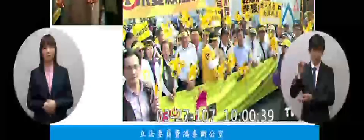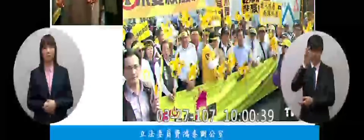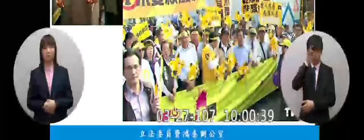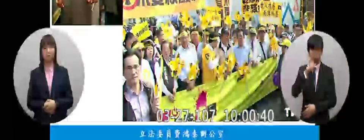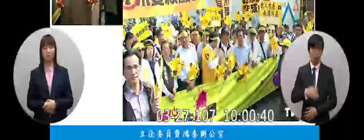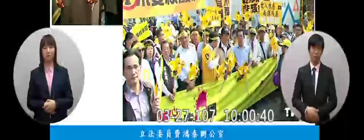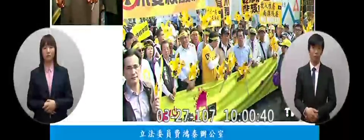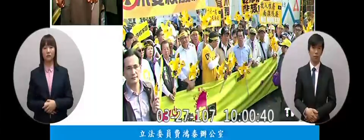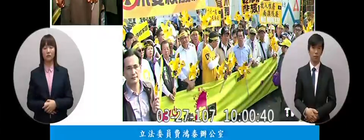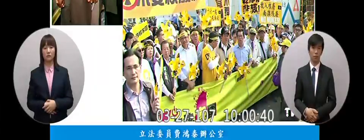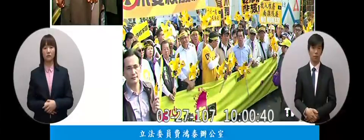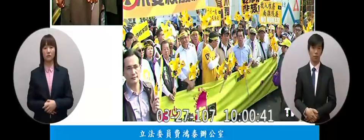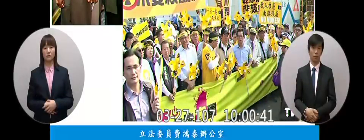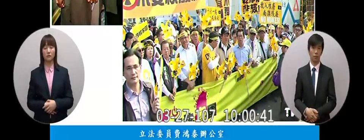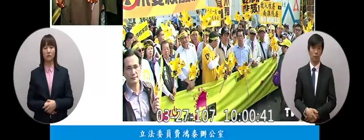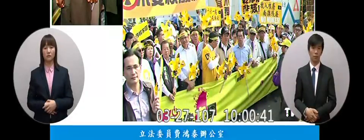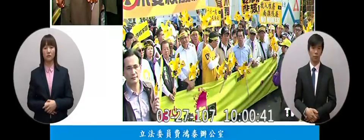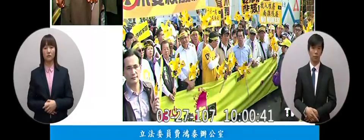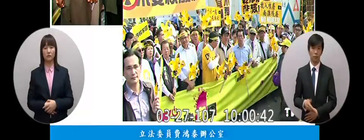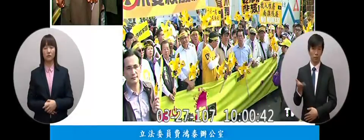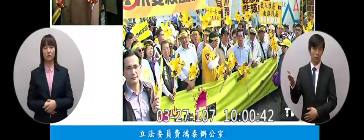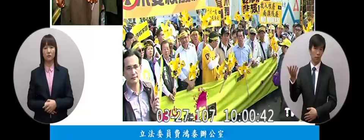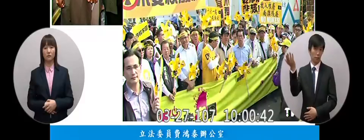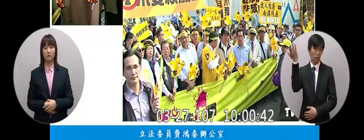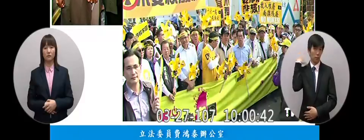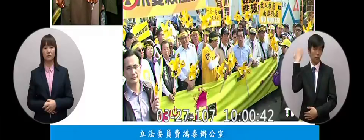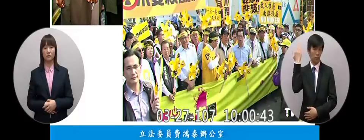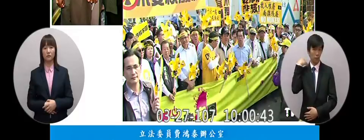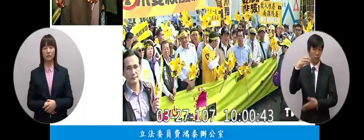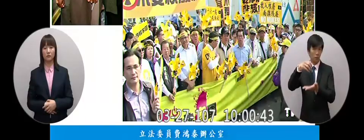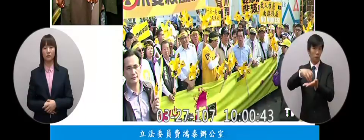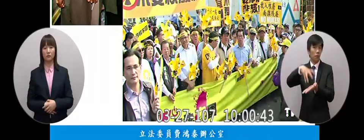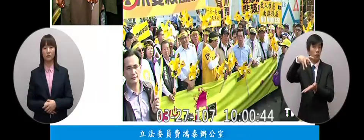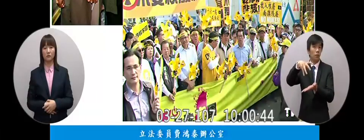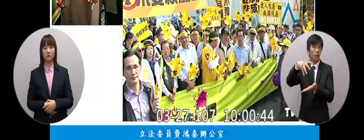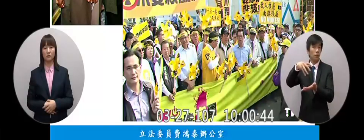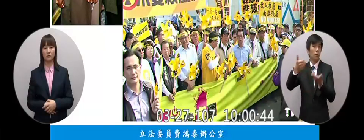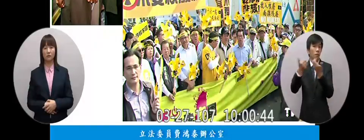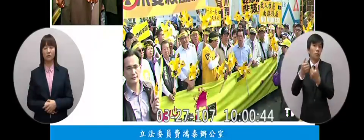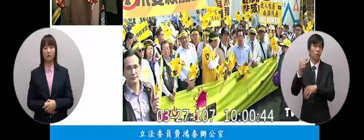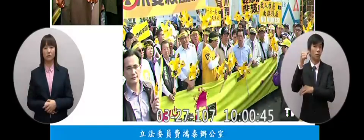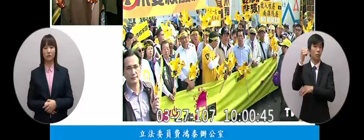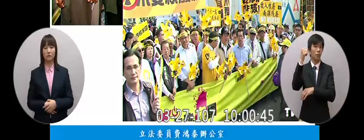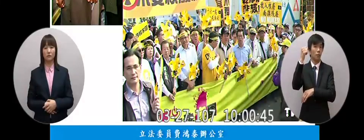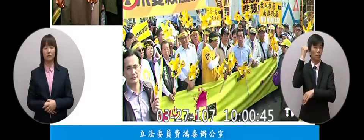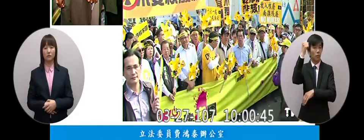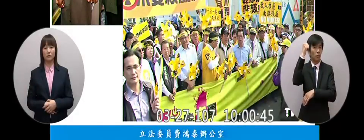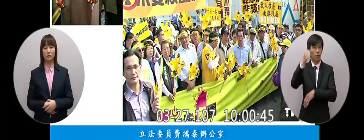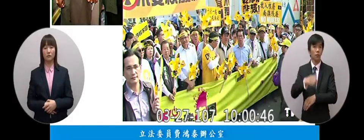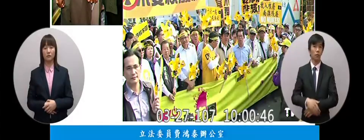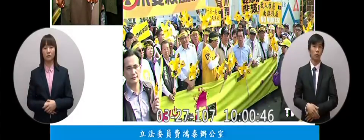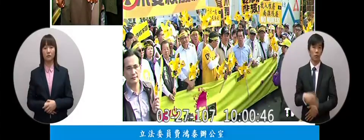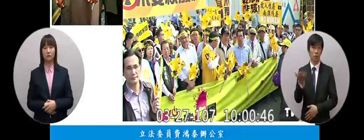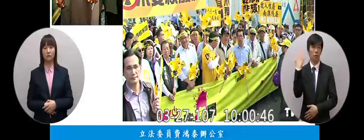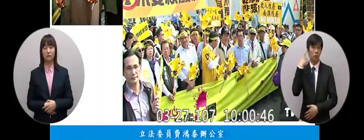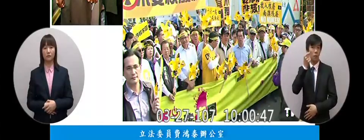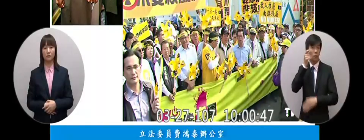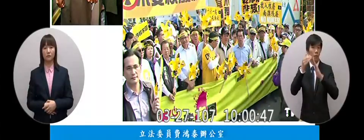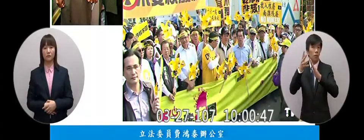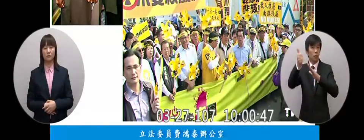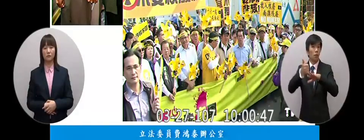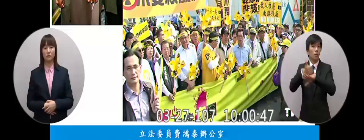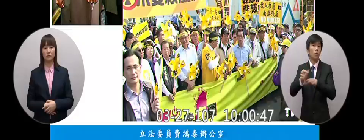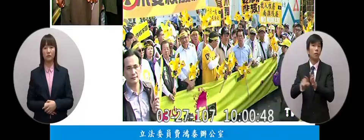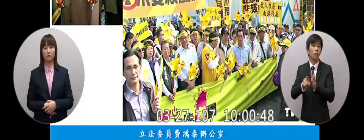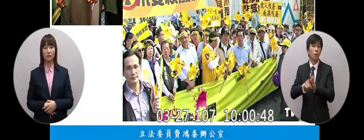时啊，你以前啊反核的时候啊，你那时候当台南市的市长，绝不要这个不要